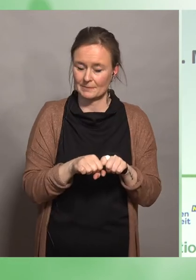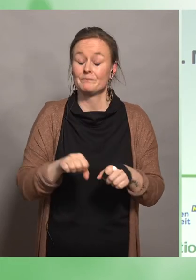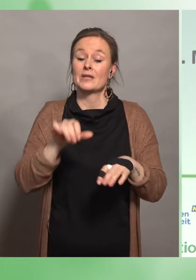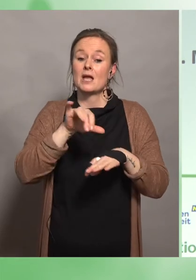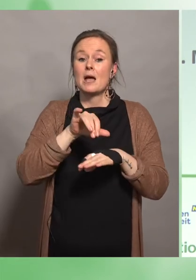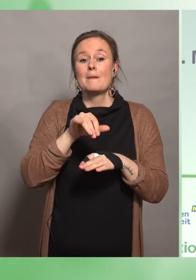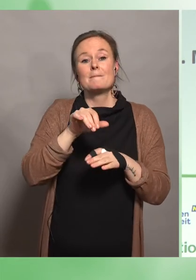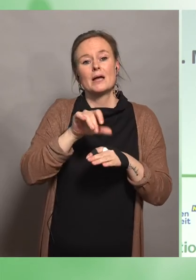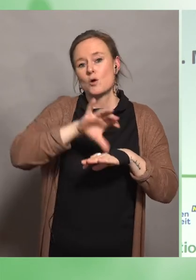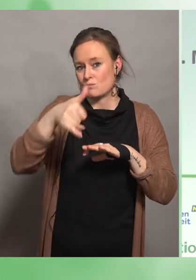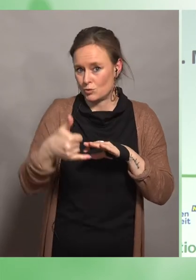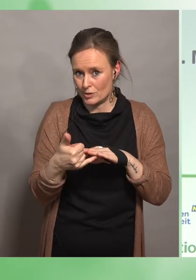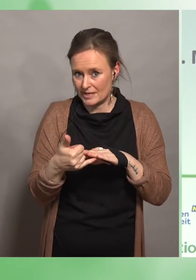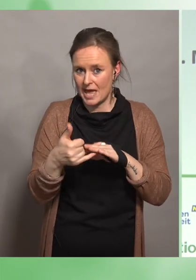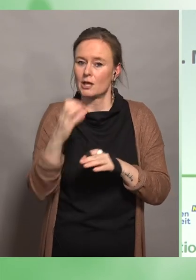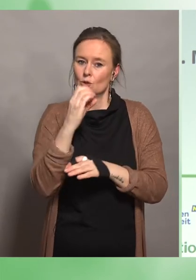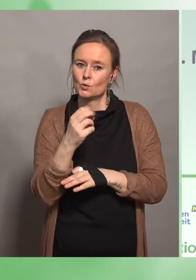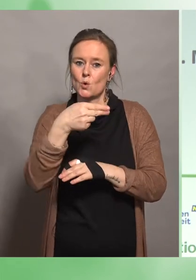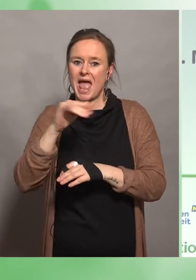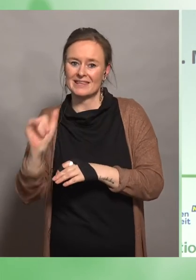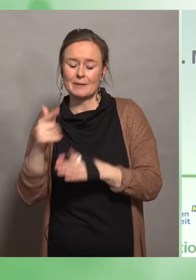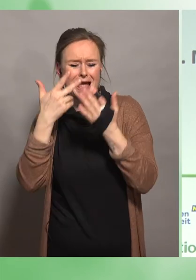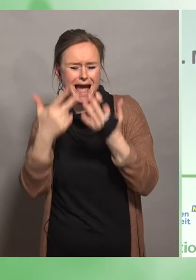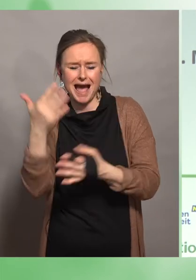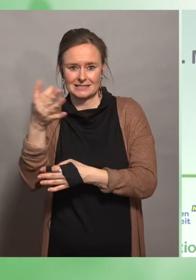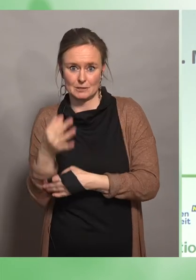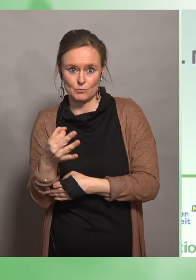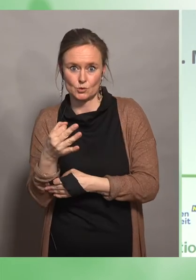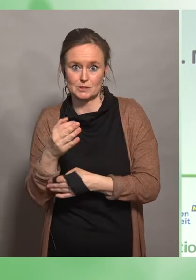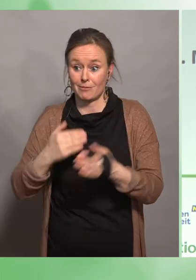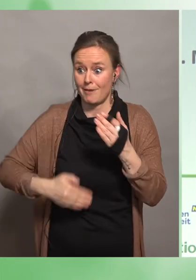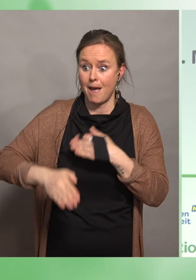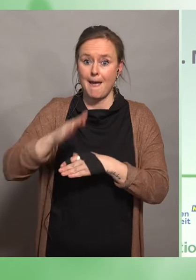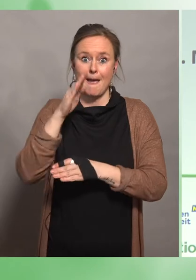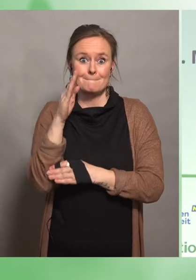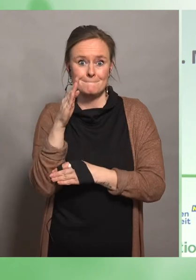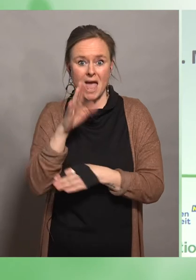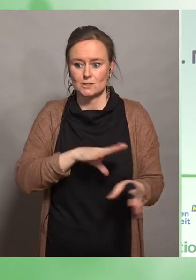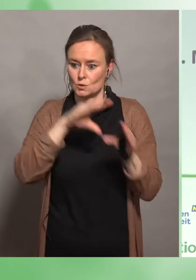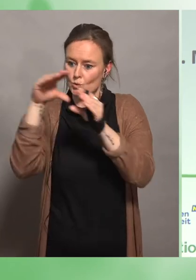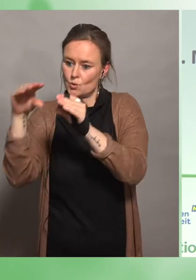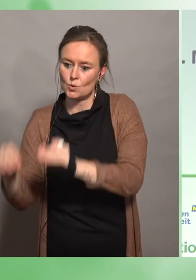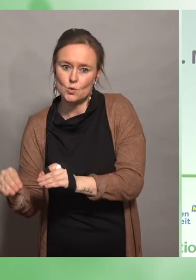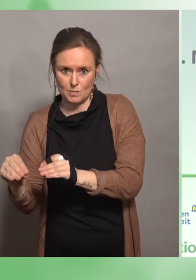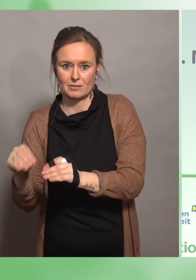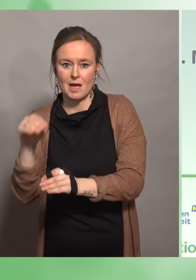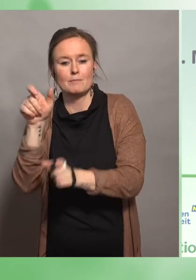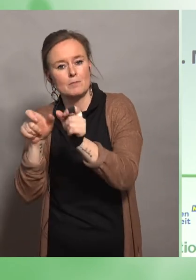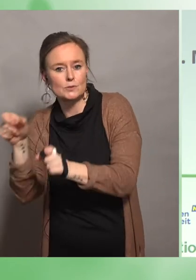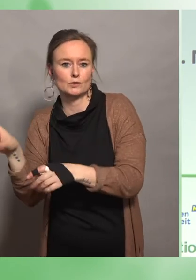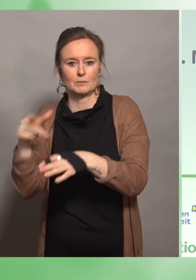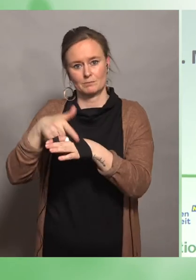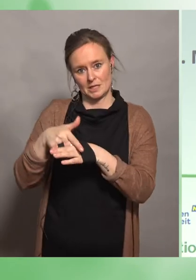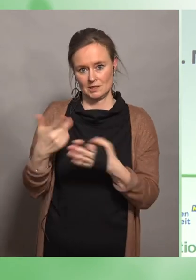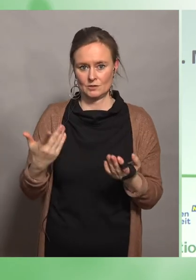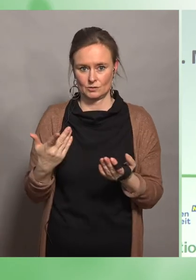mit 80% die höchste Übernahmequote von allen unseren Arbeitskräfteüberlassungsprojekten haben. Für